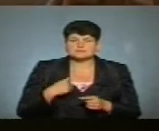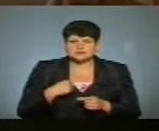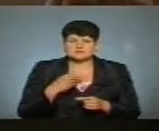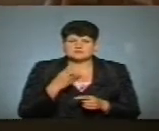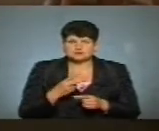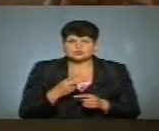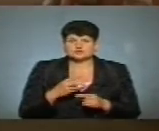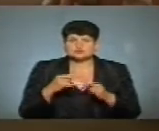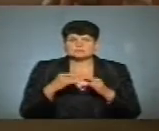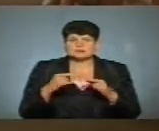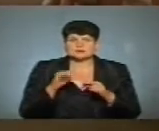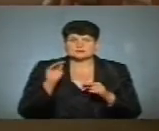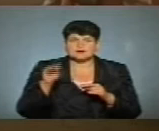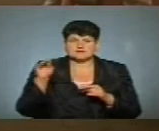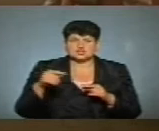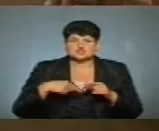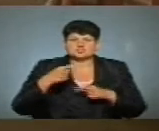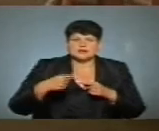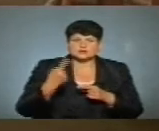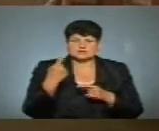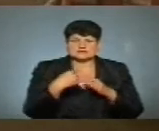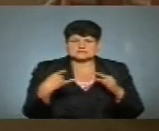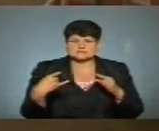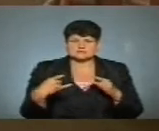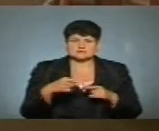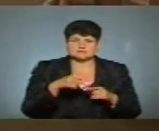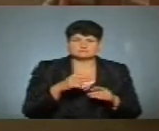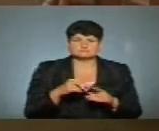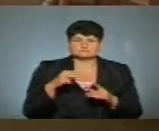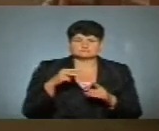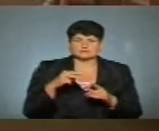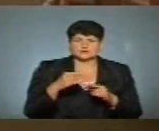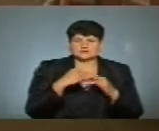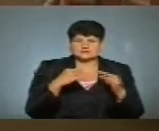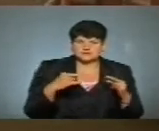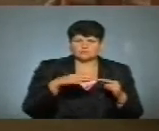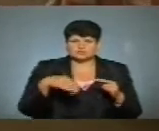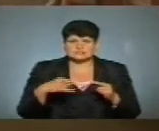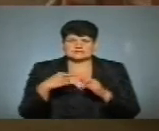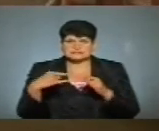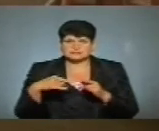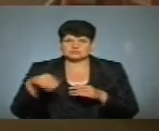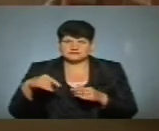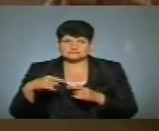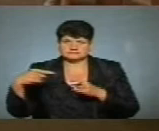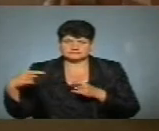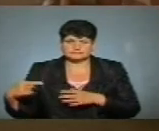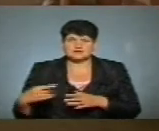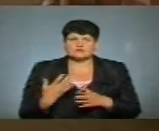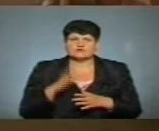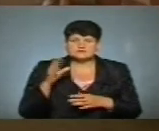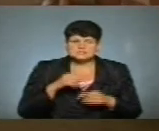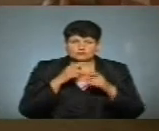через стіл. Тобто завантаження один стіл, потім стіл пустий і знову. Всі спортсмени в масках, всі